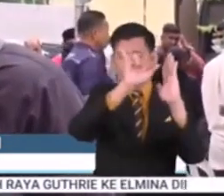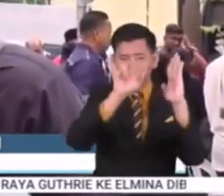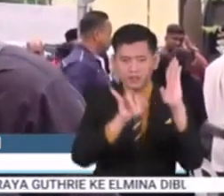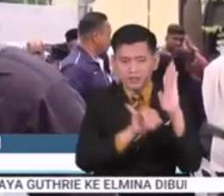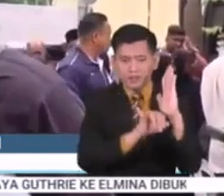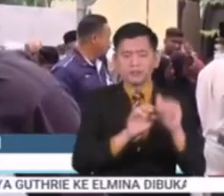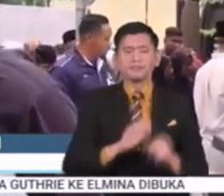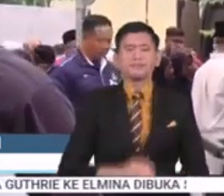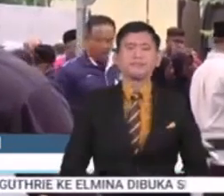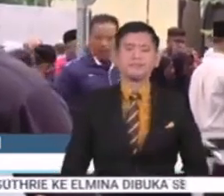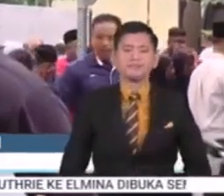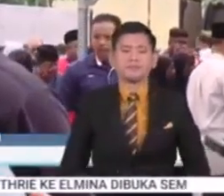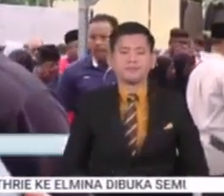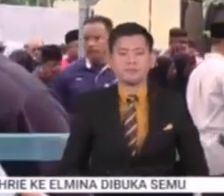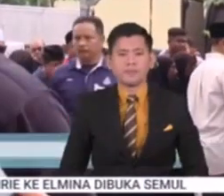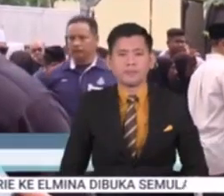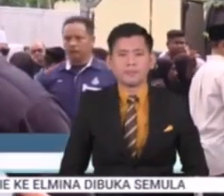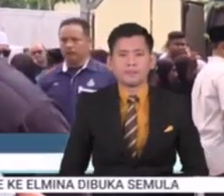Tidak.